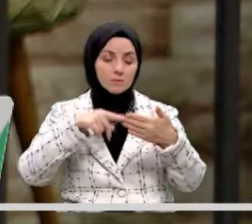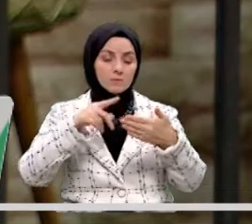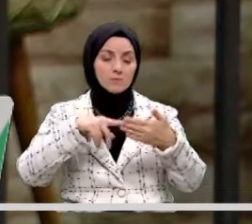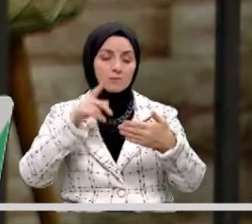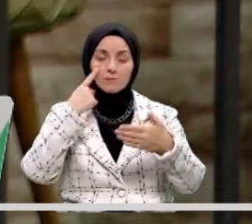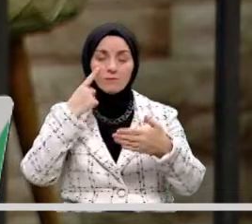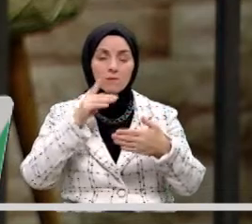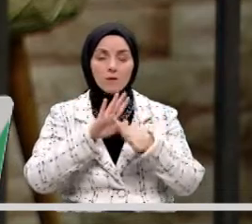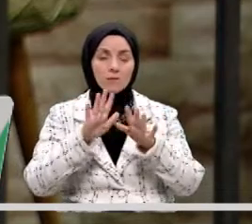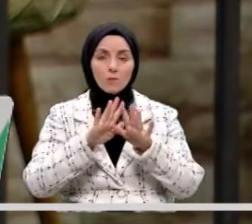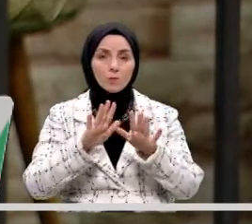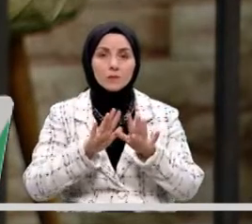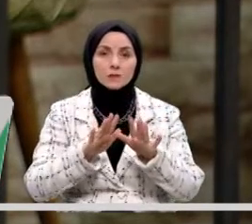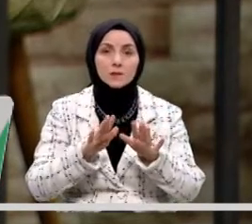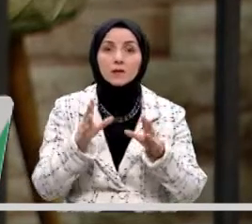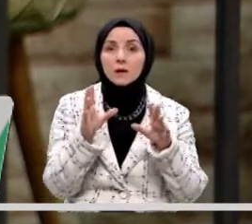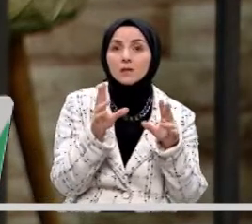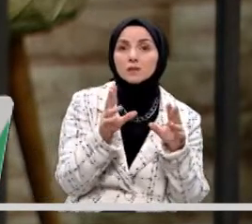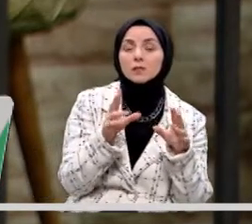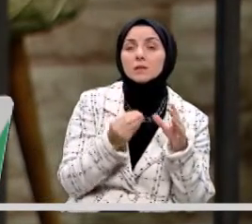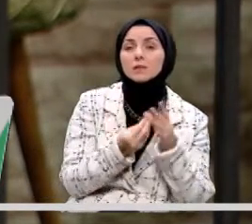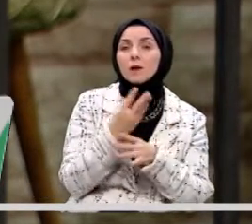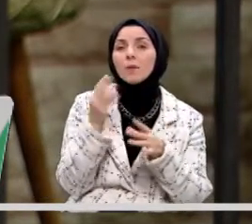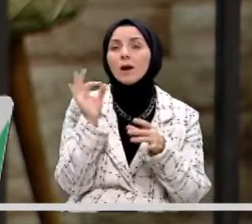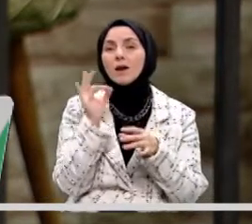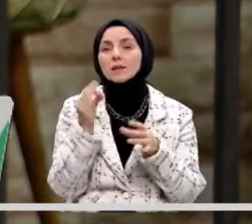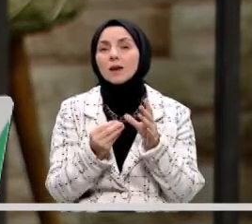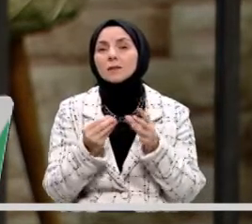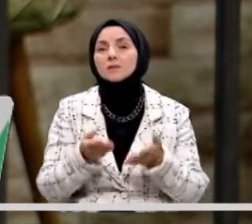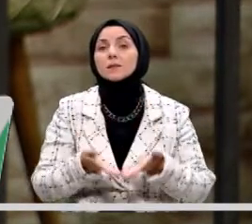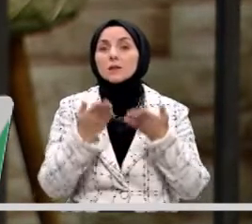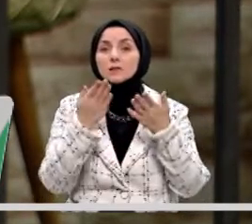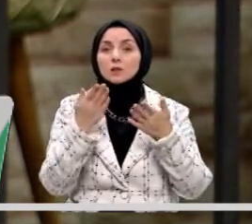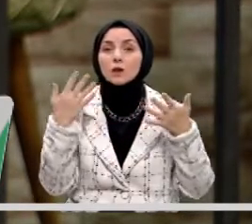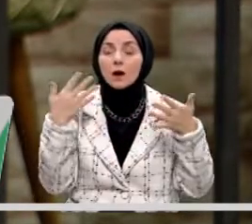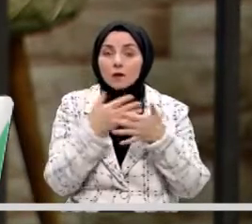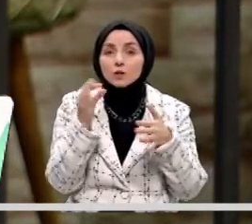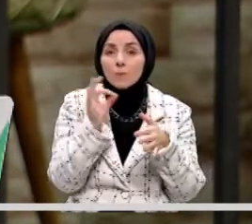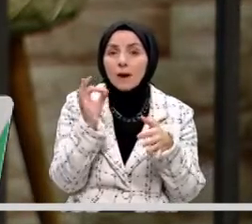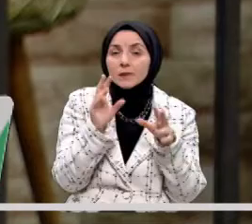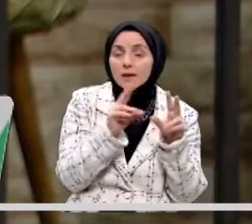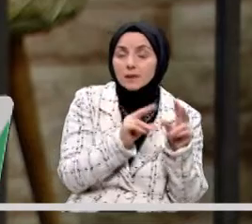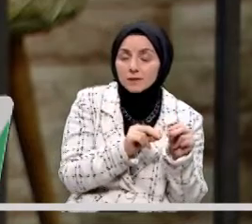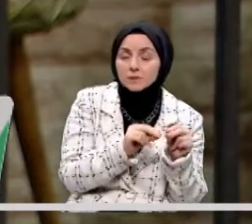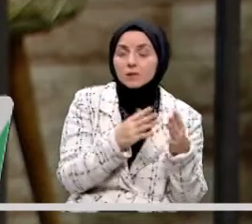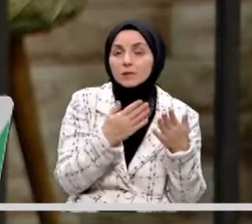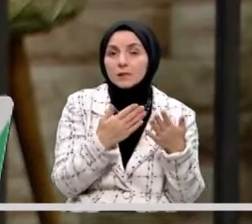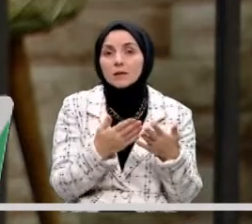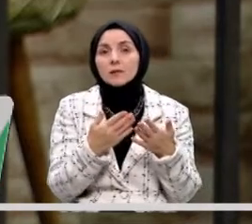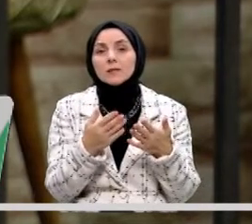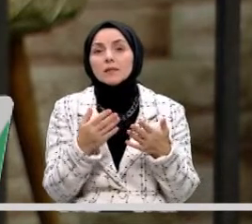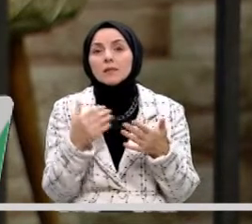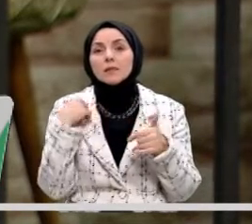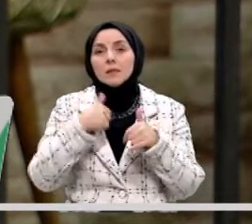erken uyandıracak akşam erken yatıracak yani yeniden sanki Çocuk 6 yaş öncesi gibi kurallı eğitime tabi tutacak bunu yaparken